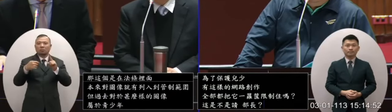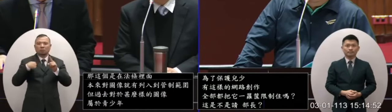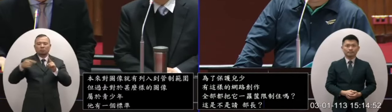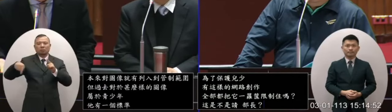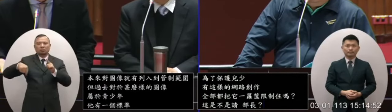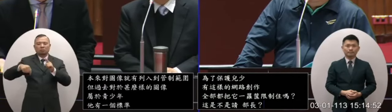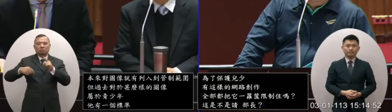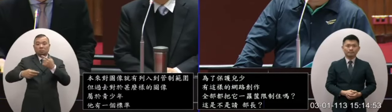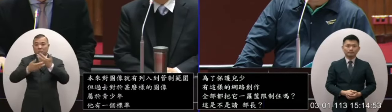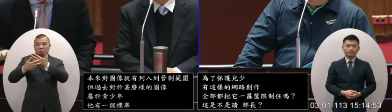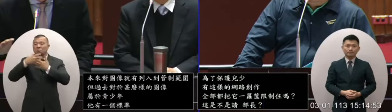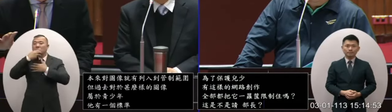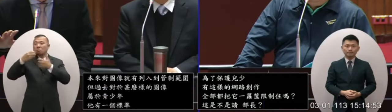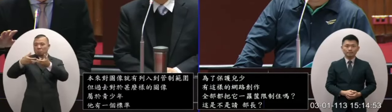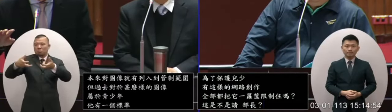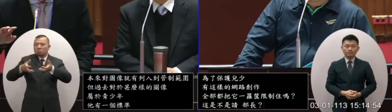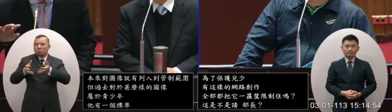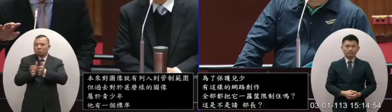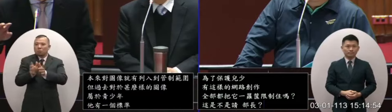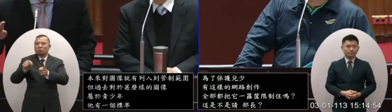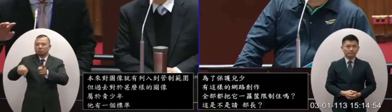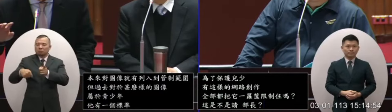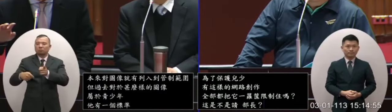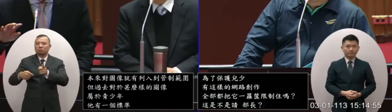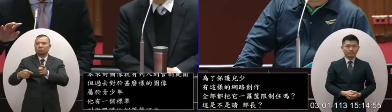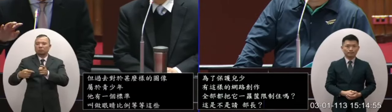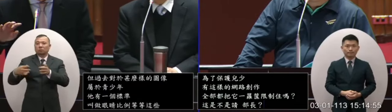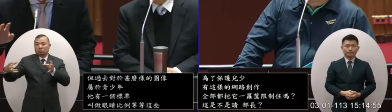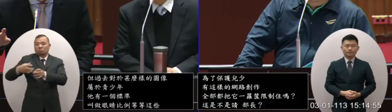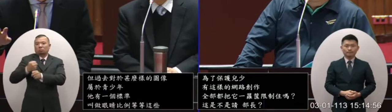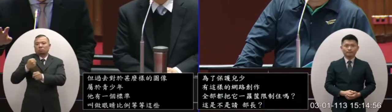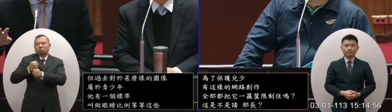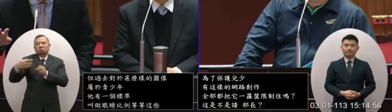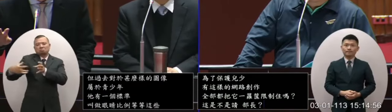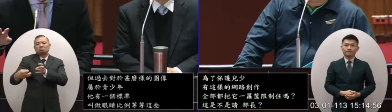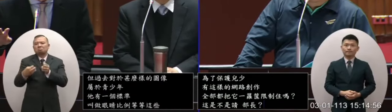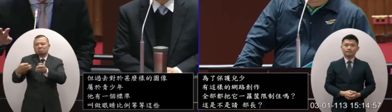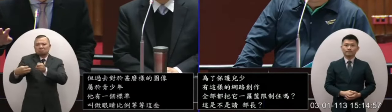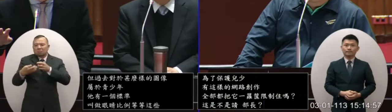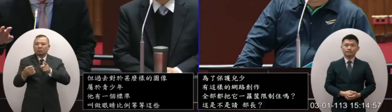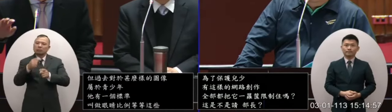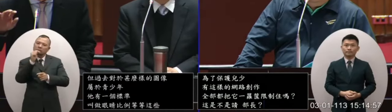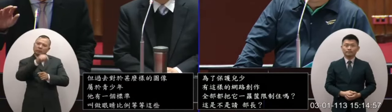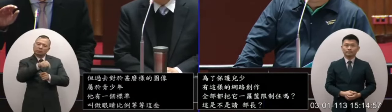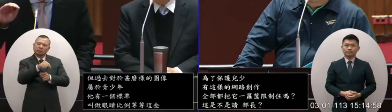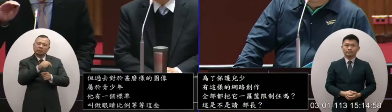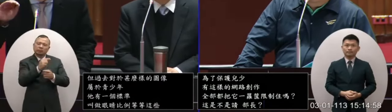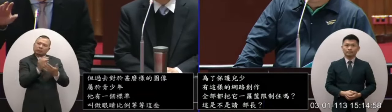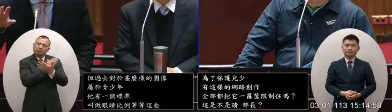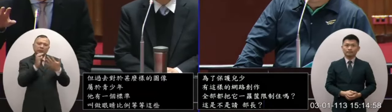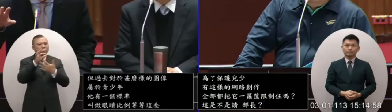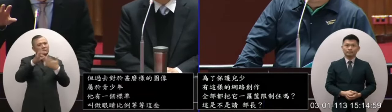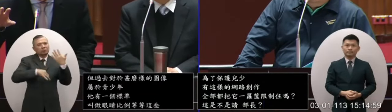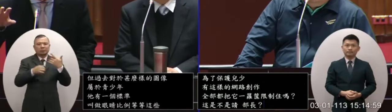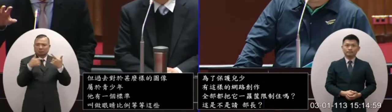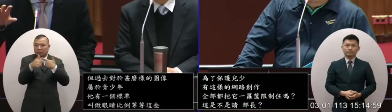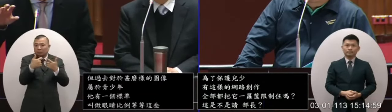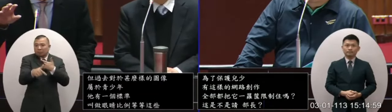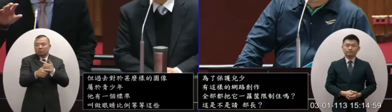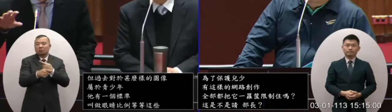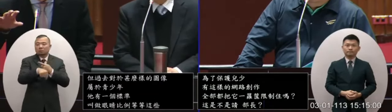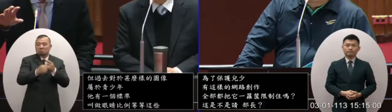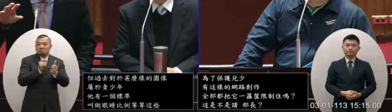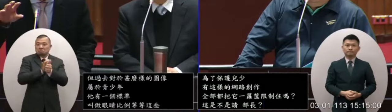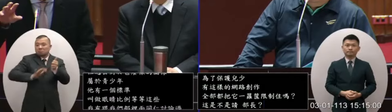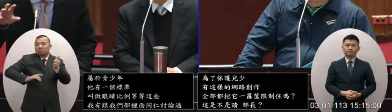面的同仁讨论过，可能这样子形式的审查是 不太恰当的因为它会牵涉到